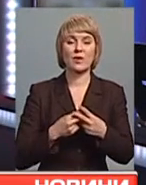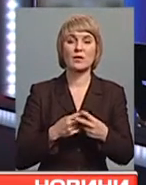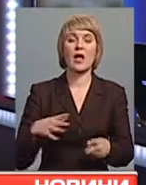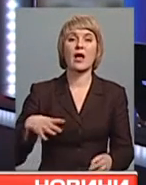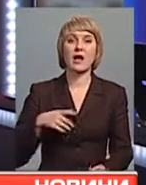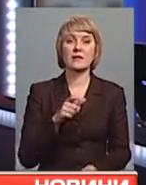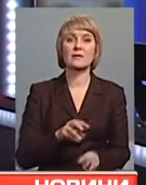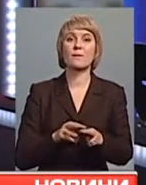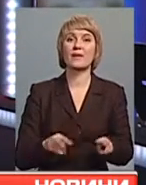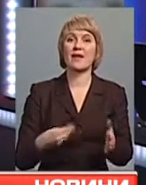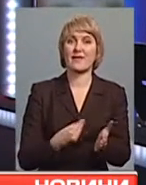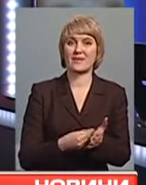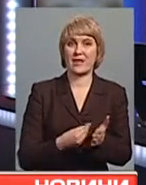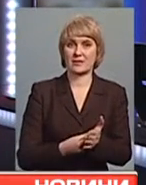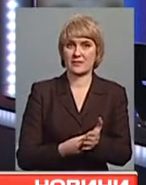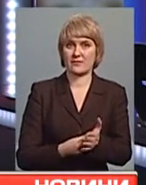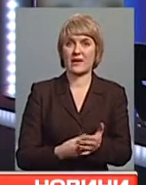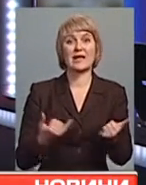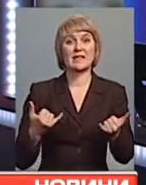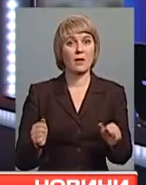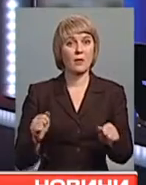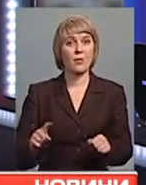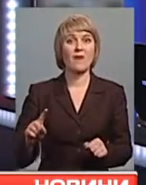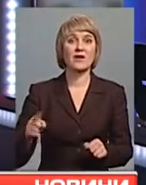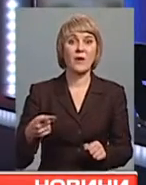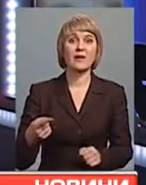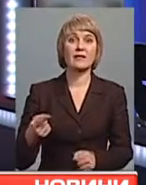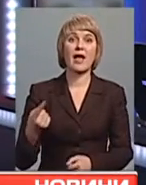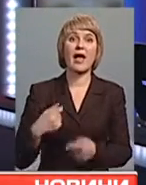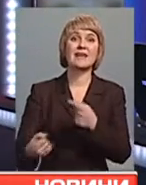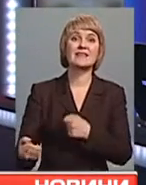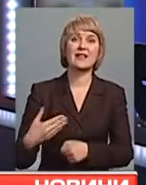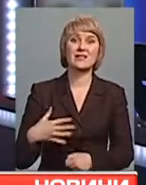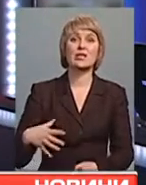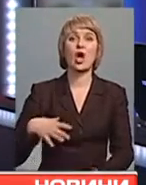Колобова. Слідчі кажуть, тепер зможуть вимагати екстрадиції колишніх чиновників з Росії.